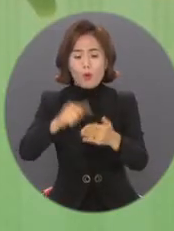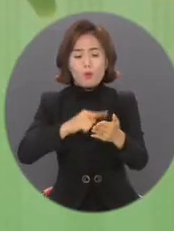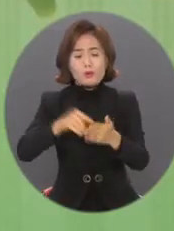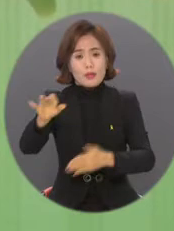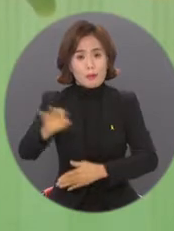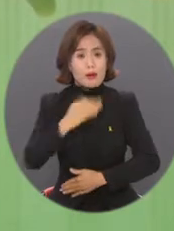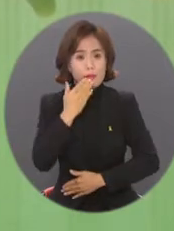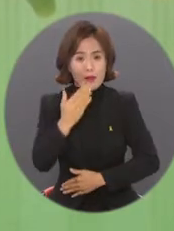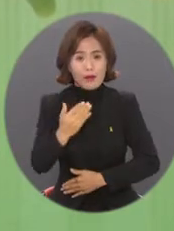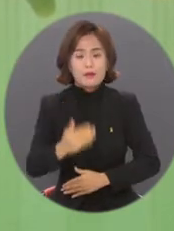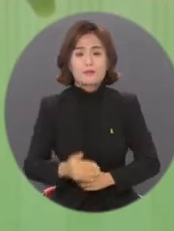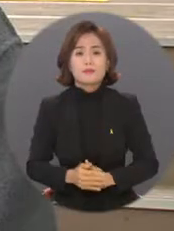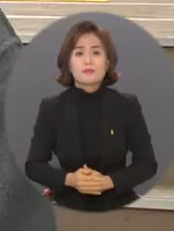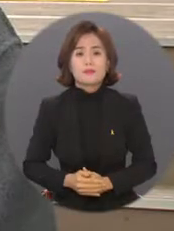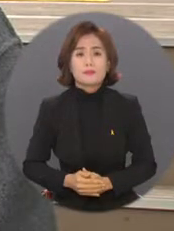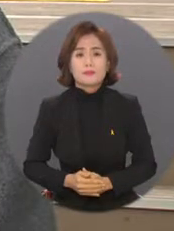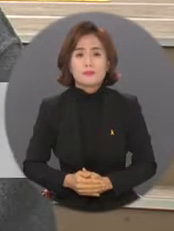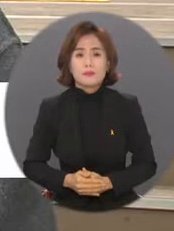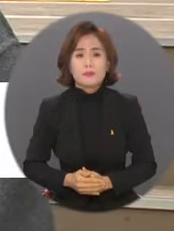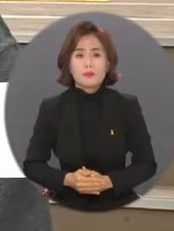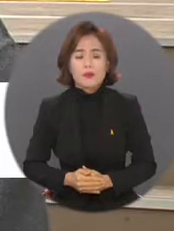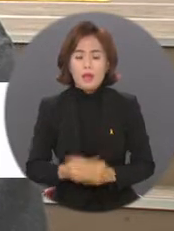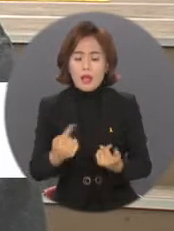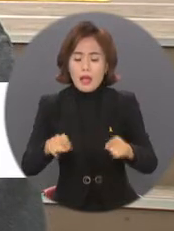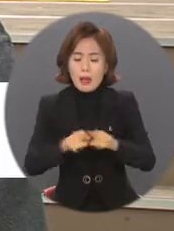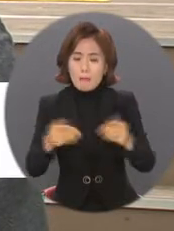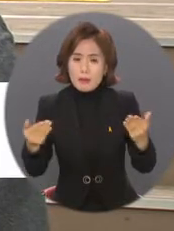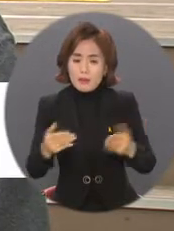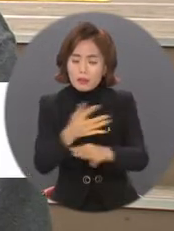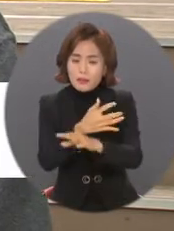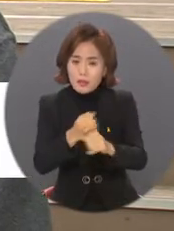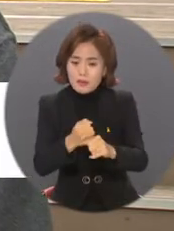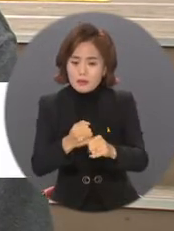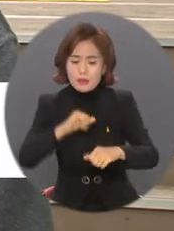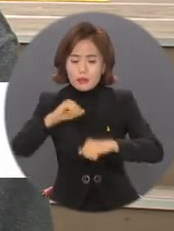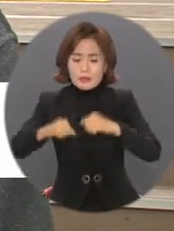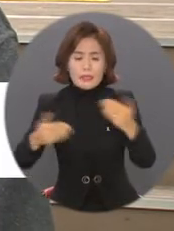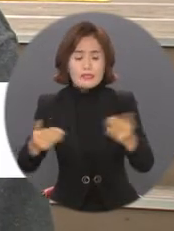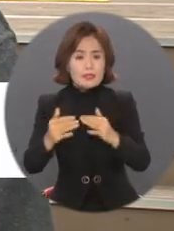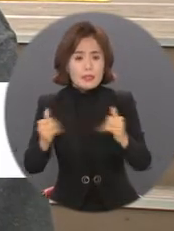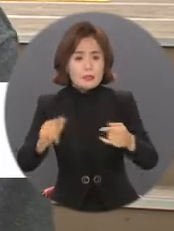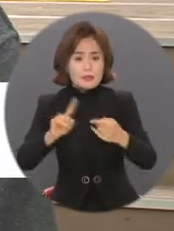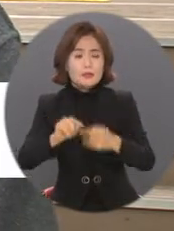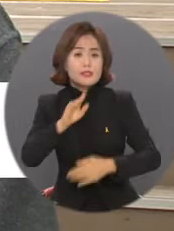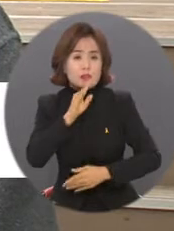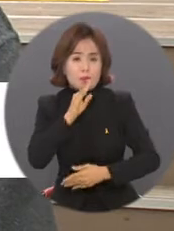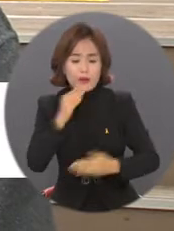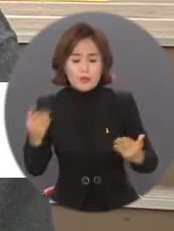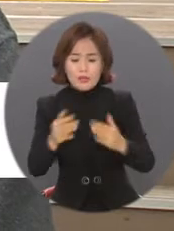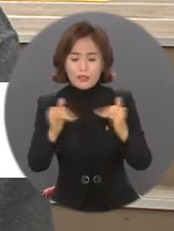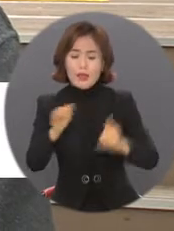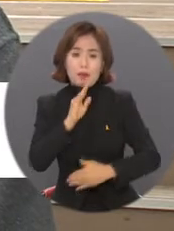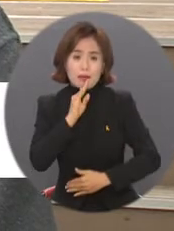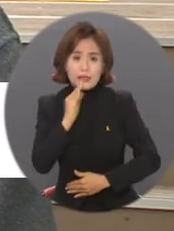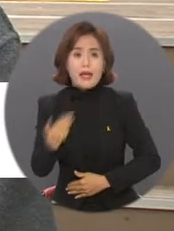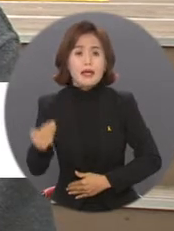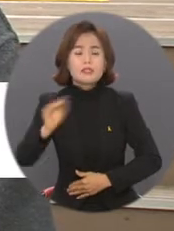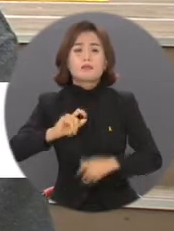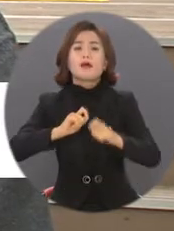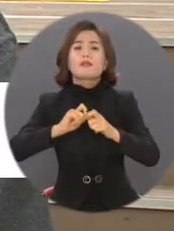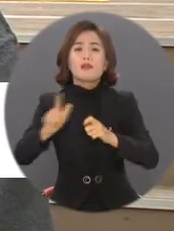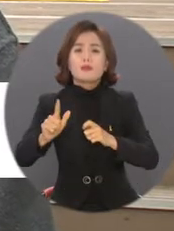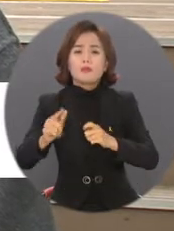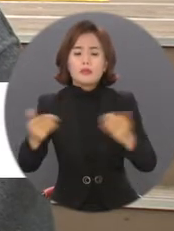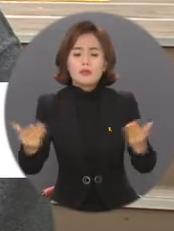받을 수 있게 됐습니다 도깨 없어 그래 프리랜서 근로자들이 같은 경우에 실질은 근로자 하지만 대부분